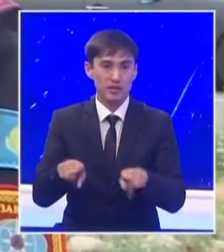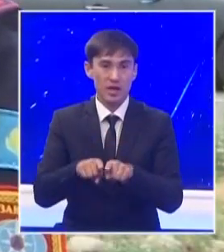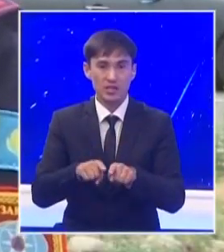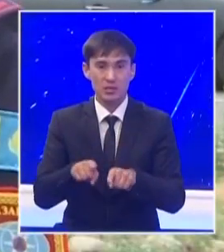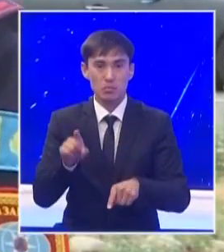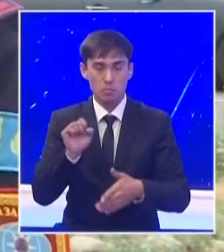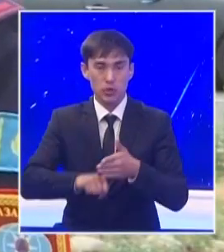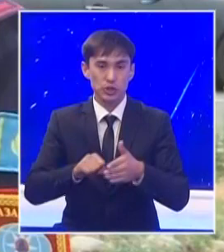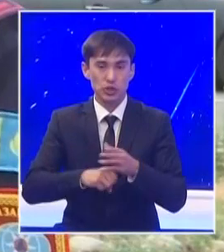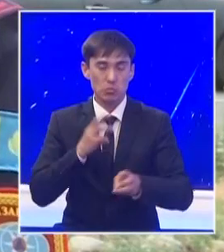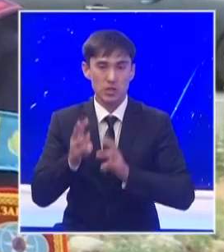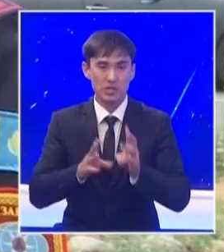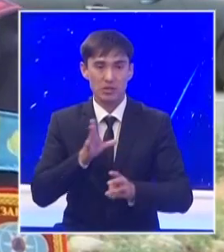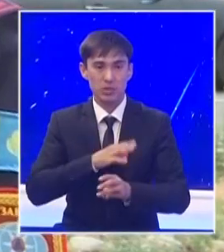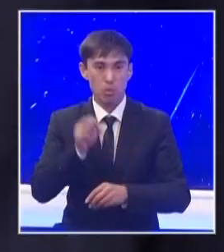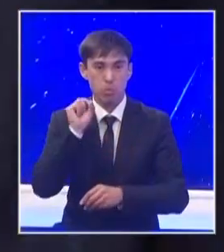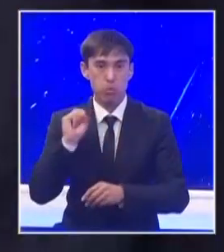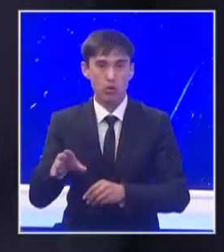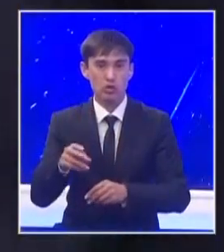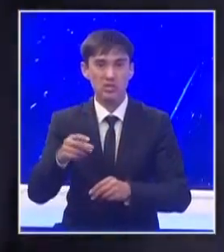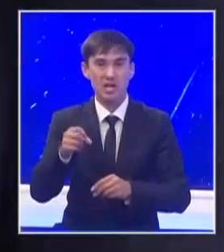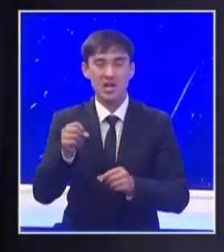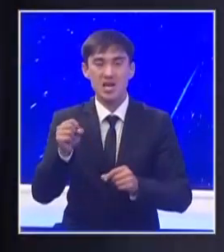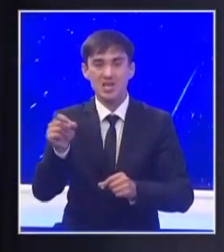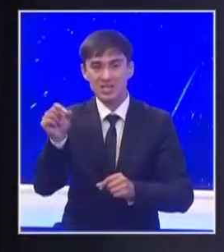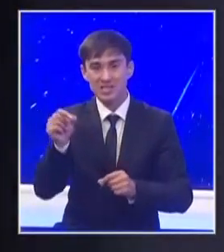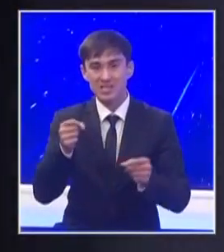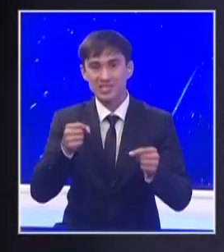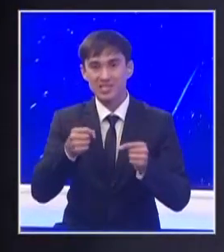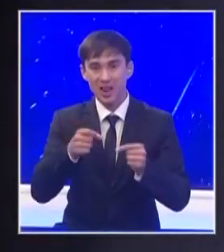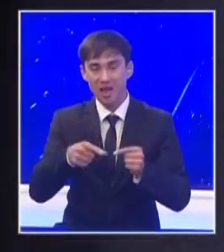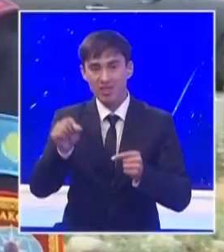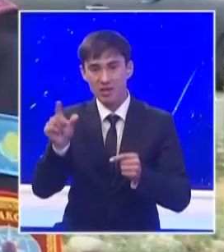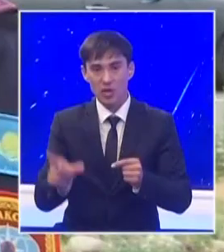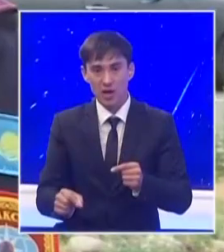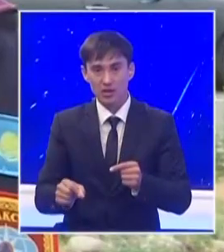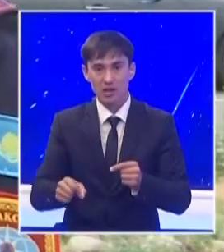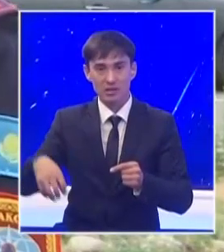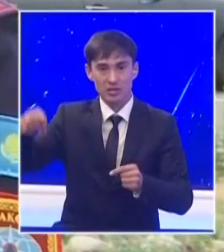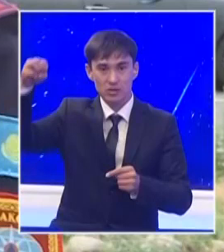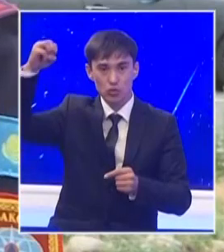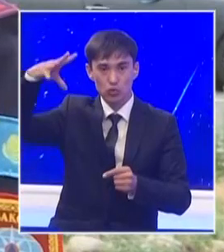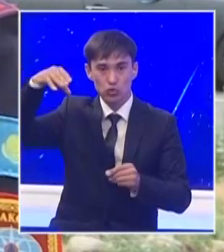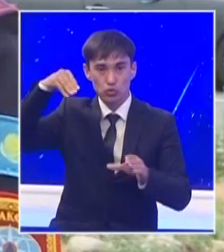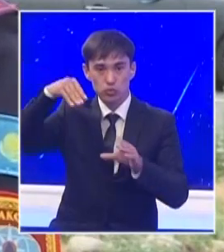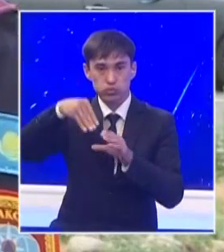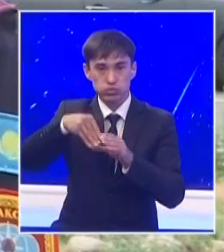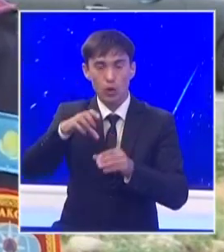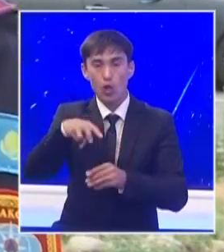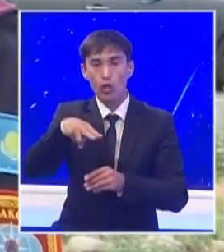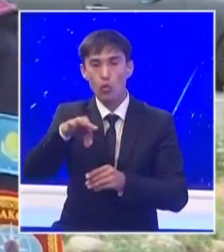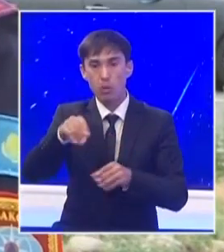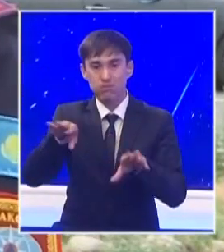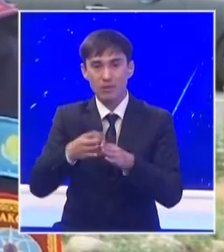нередко причиной пожаров становится брошенная стеклянная тара, при нагревании которых от солнечных лучей по принципу лупы